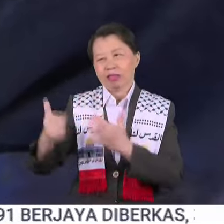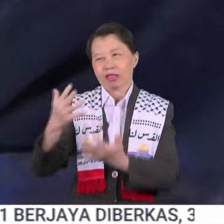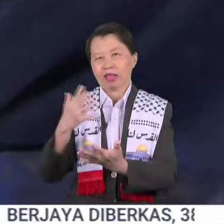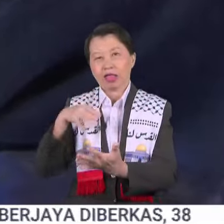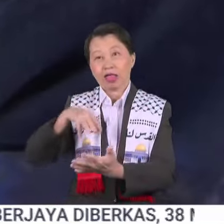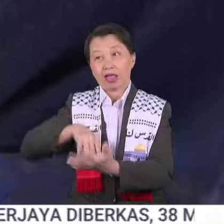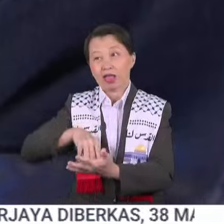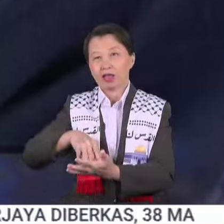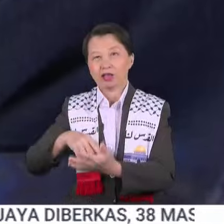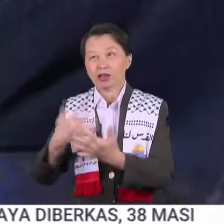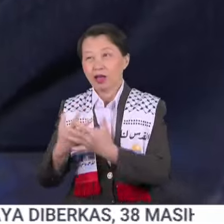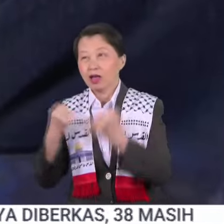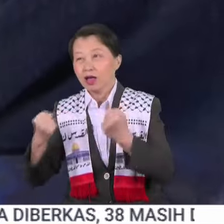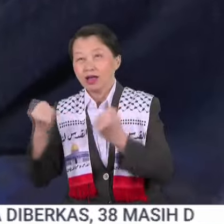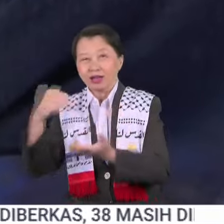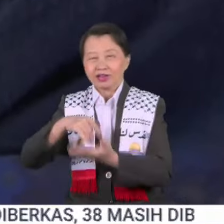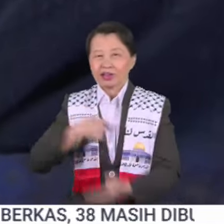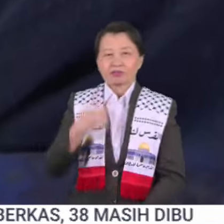penjara lagi lah.